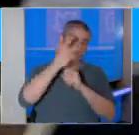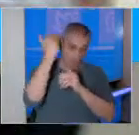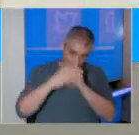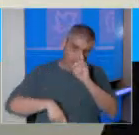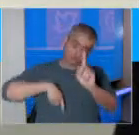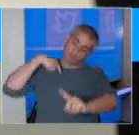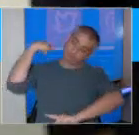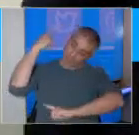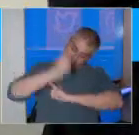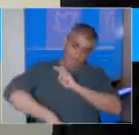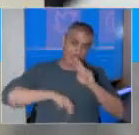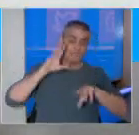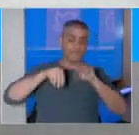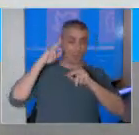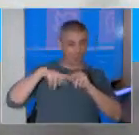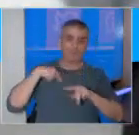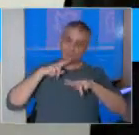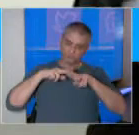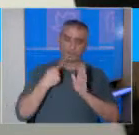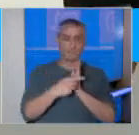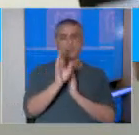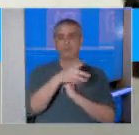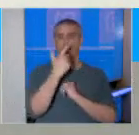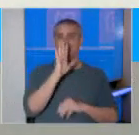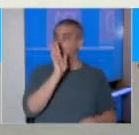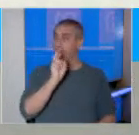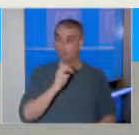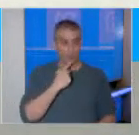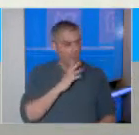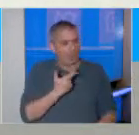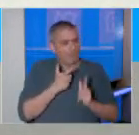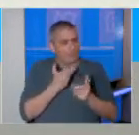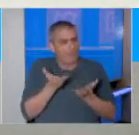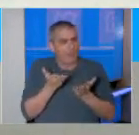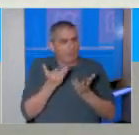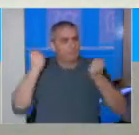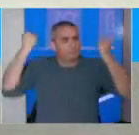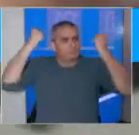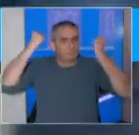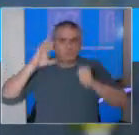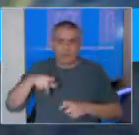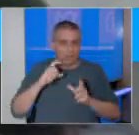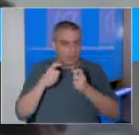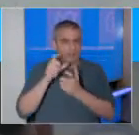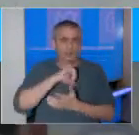שנה הבאה, אחרי הבחירות, אני אשאיר את הפטור הזה. אמרתי לו, תשמע, למה אתה נלחם בכזה חירוף נפש על אתר סיני? למה אתה לא נלחם על